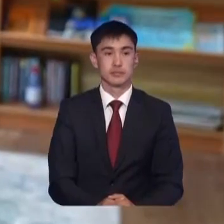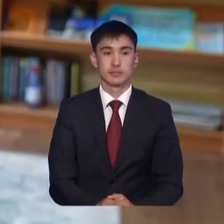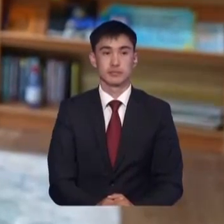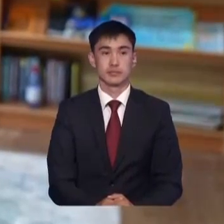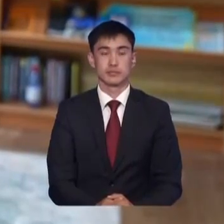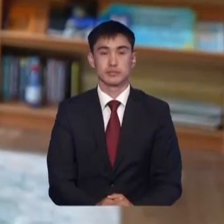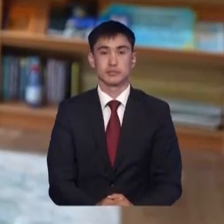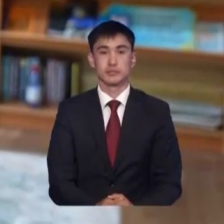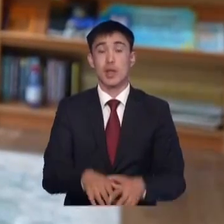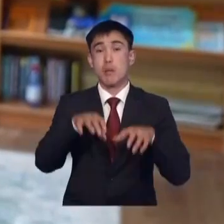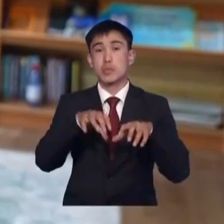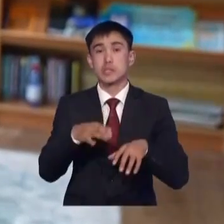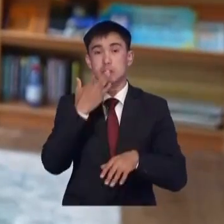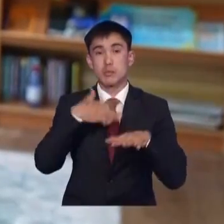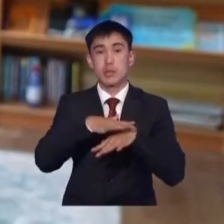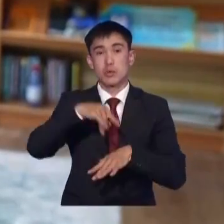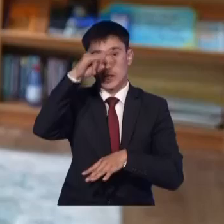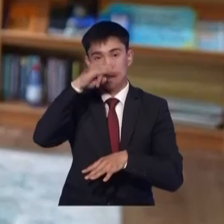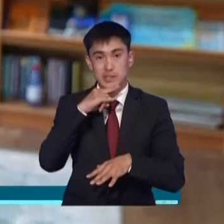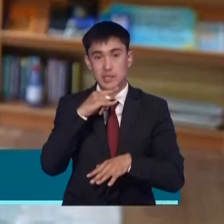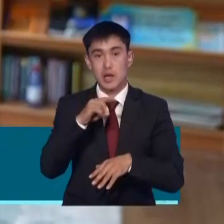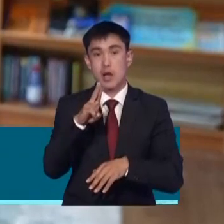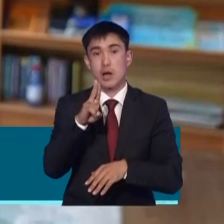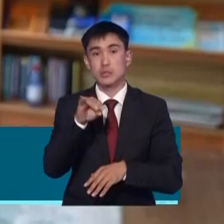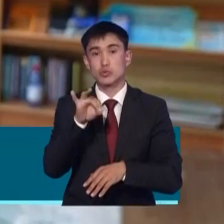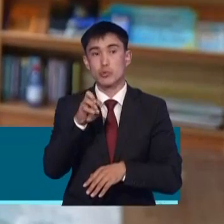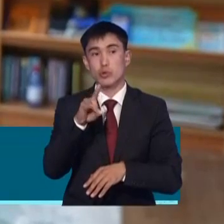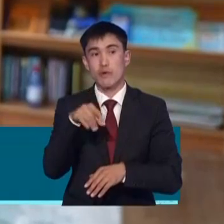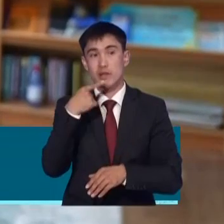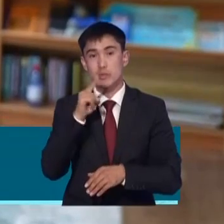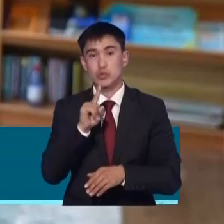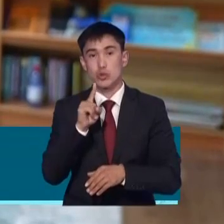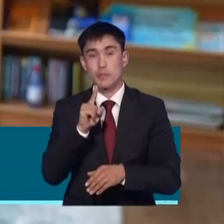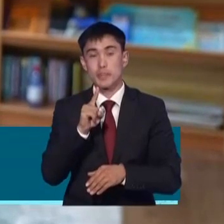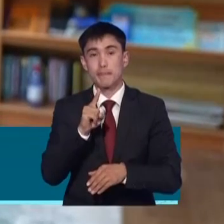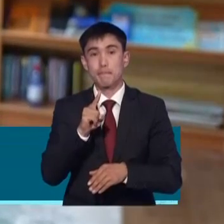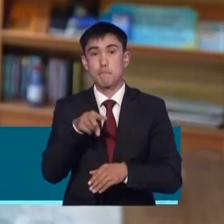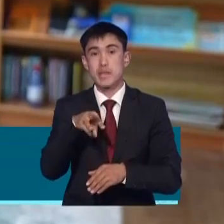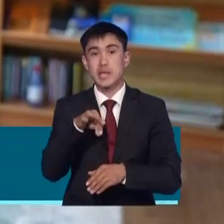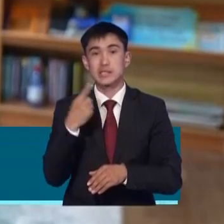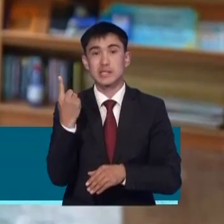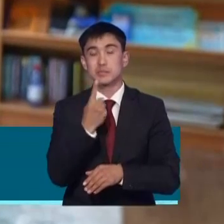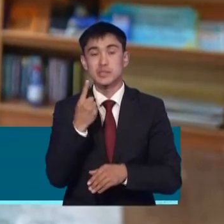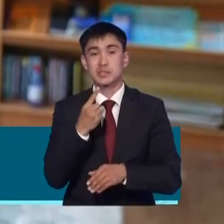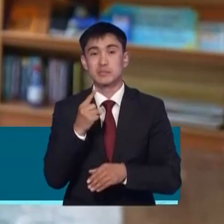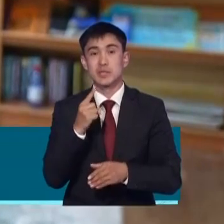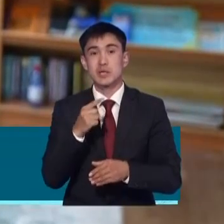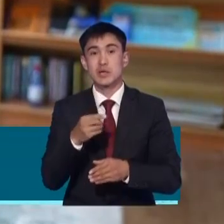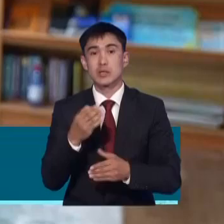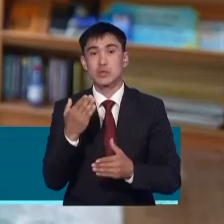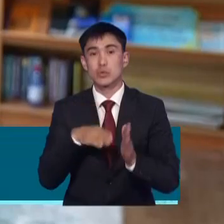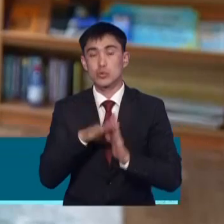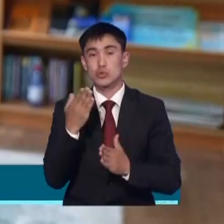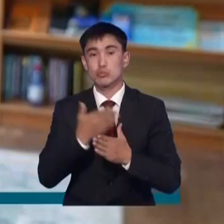районе председатель Ассамблеи народа Казахстана от что медиация является одним из самых действенных способов